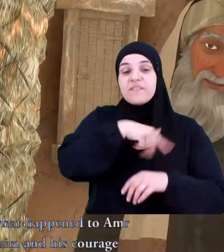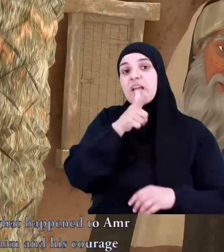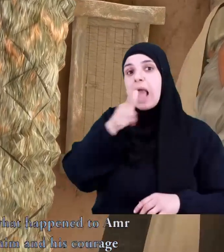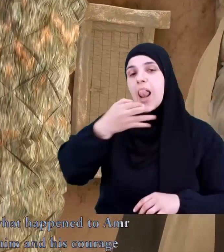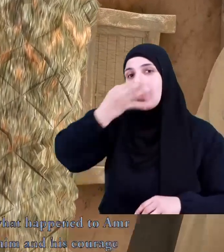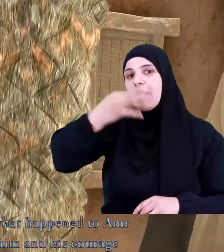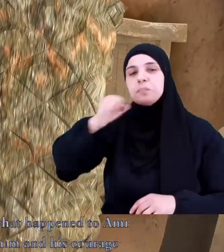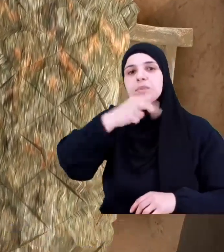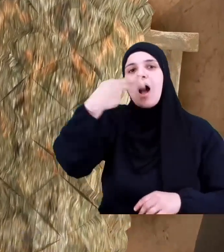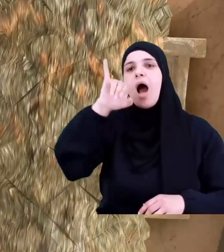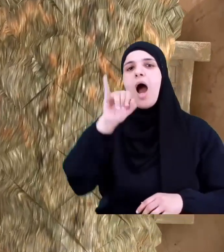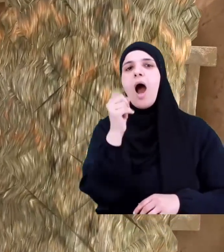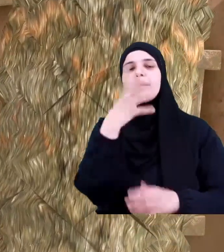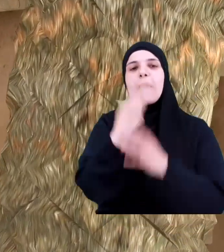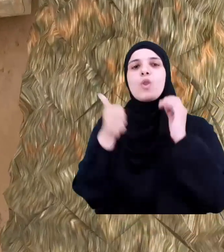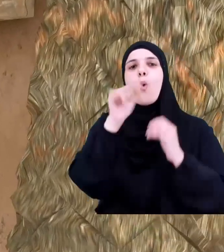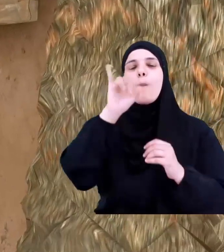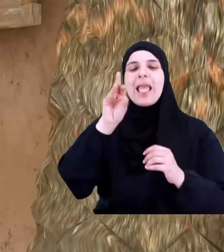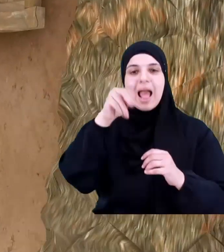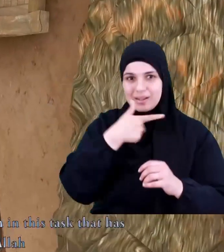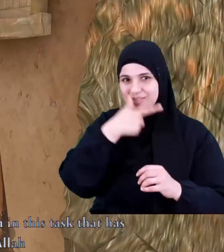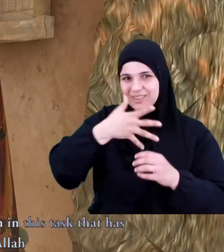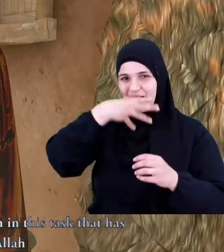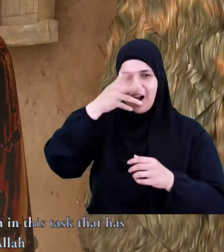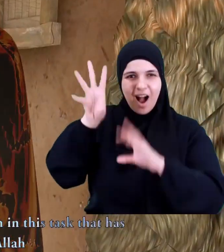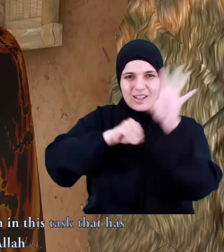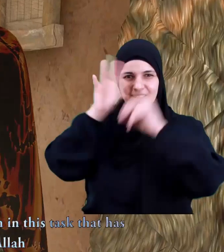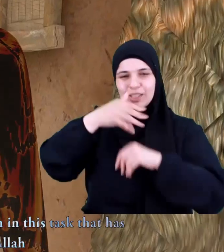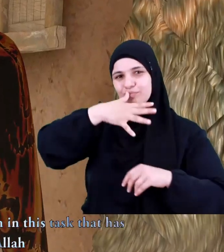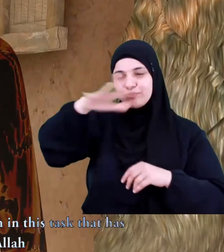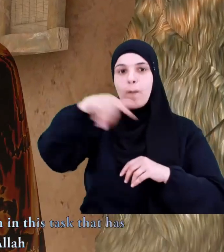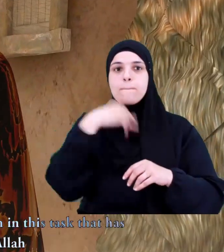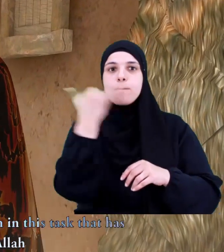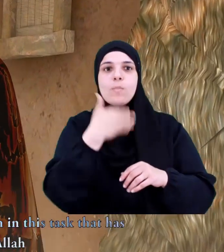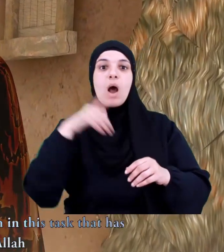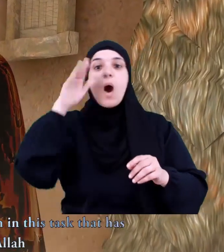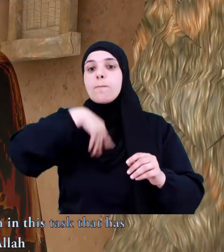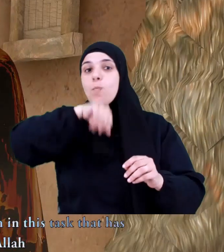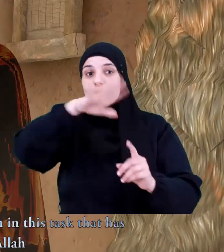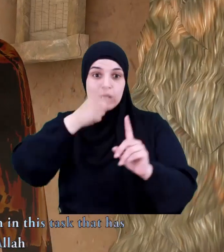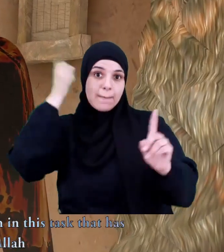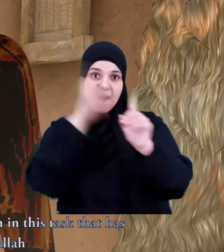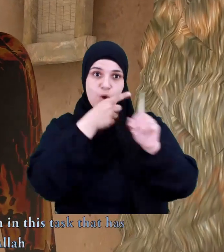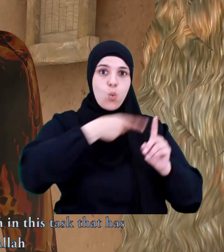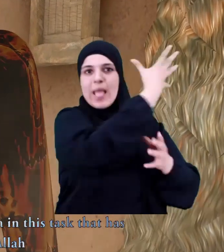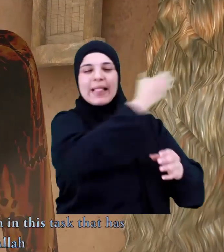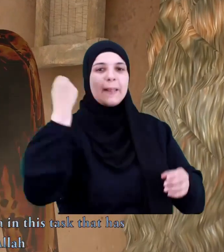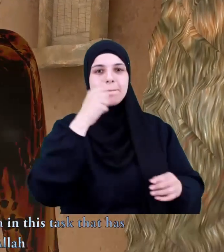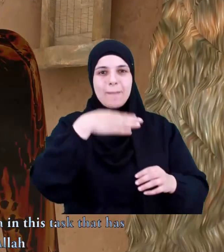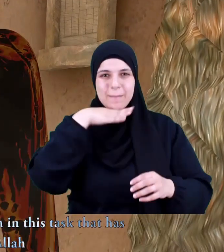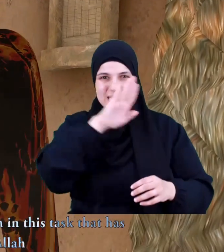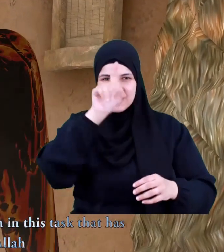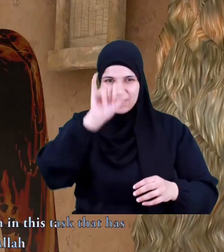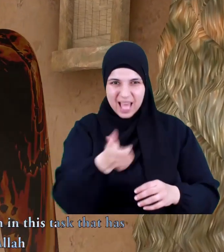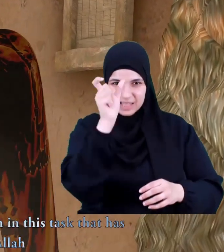وعلى ذكر عمرو بن أمية في هذه المهمة التي أرسله إليها